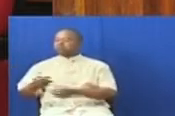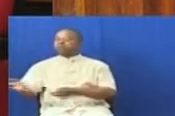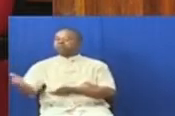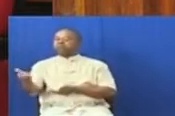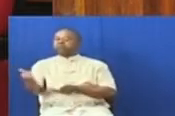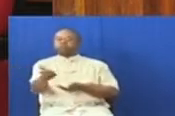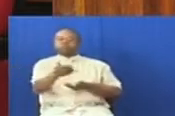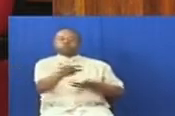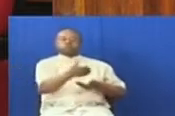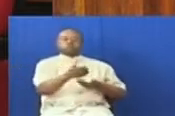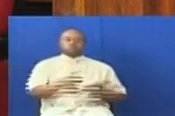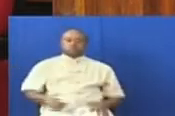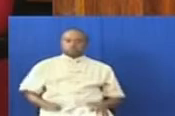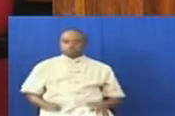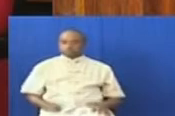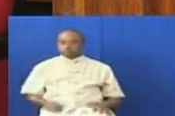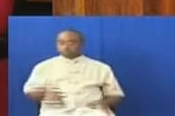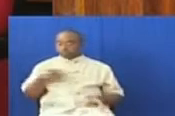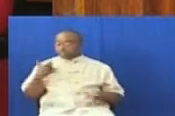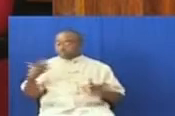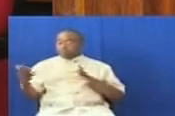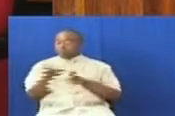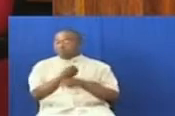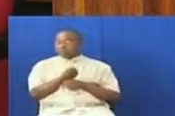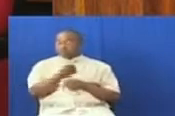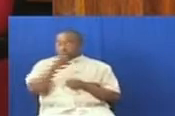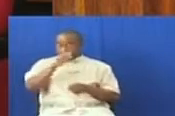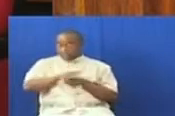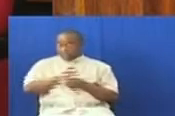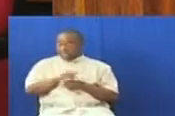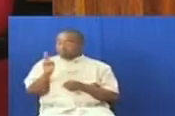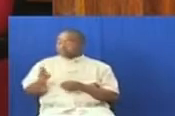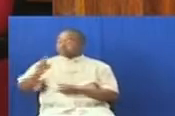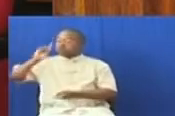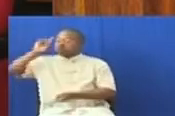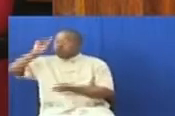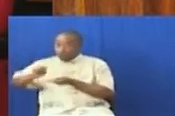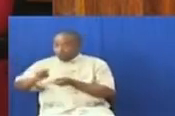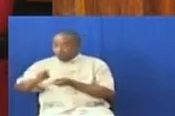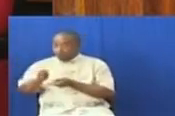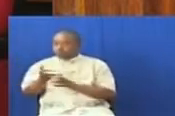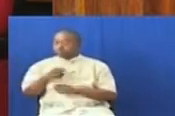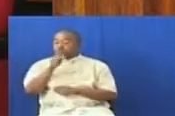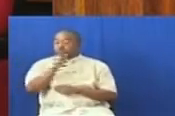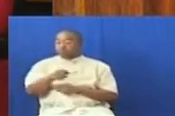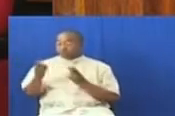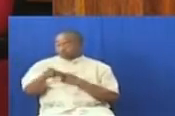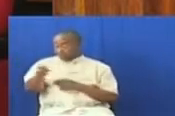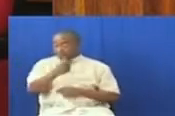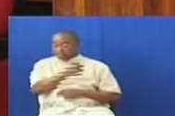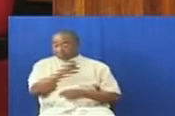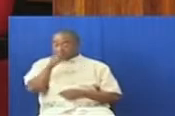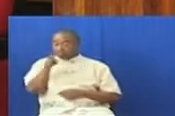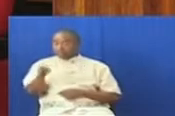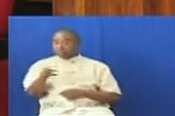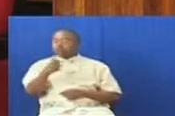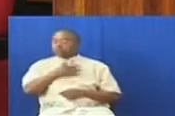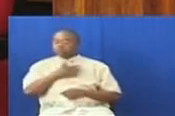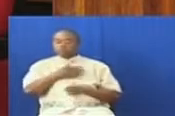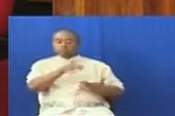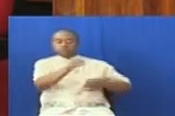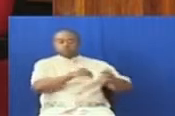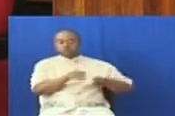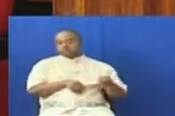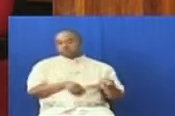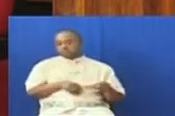Halmashauri zetu mapato yake yamekuwa ni madogo kutokana na watu kama hawa. Kwa hiyo nashauri serikali iangalie,